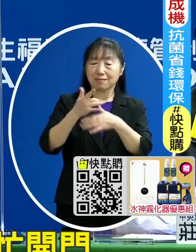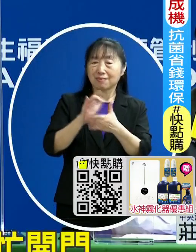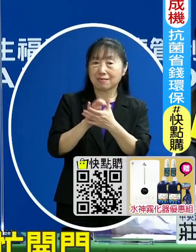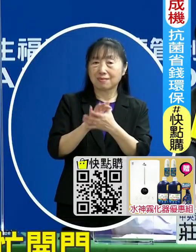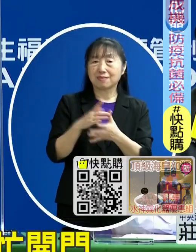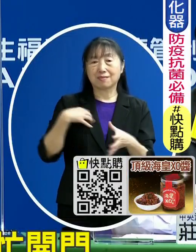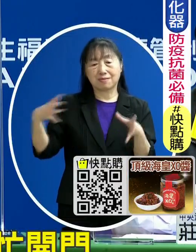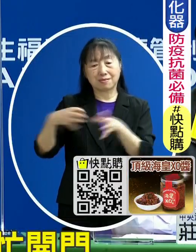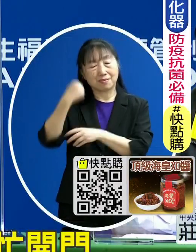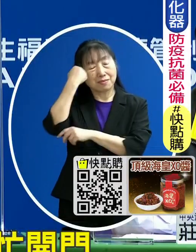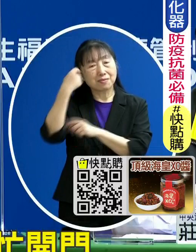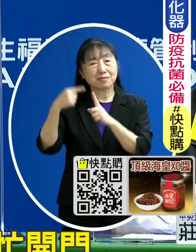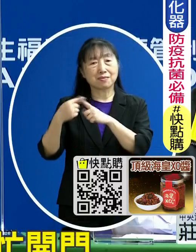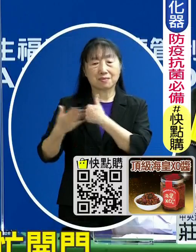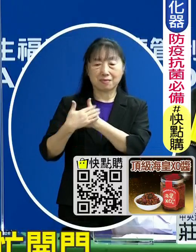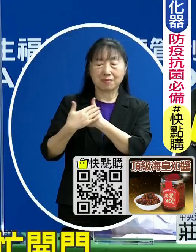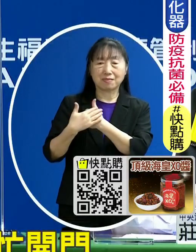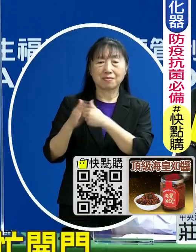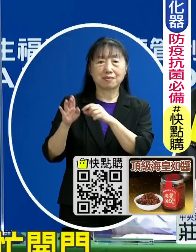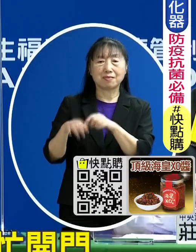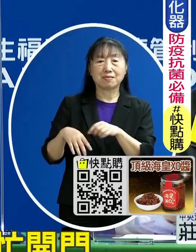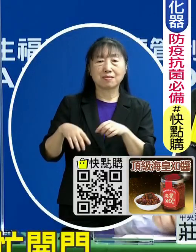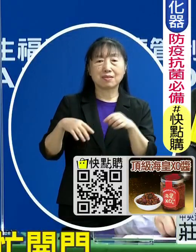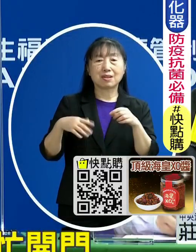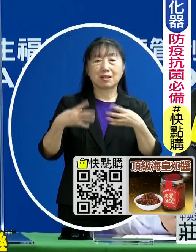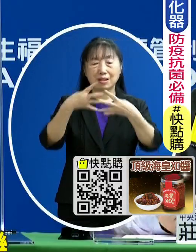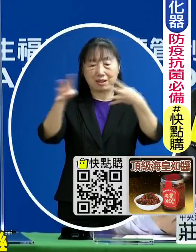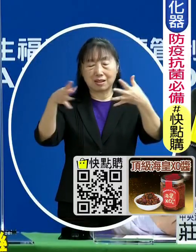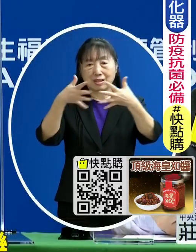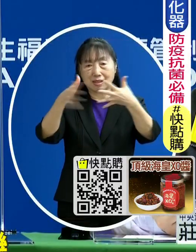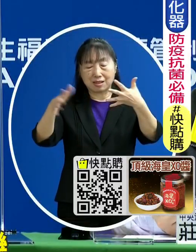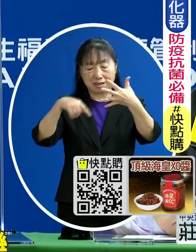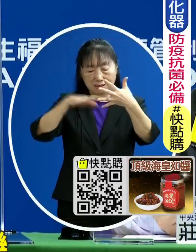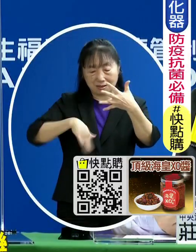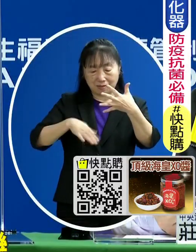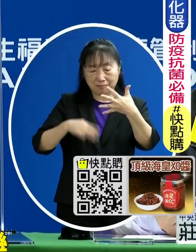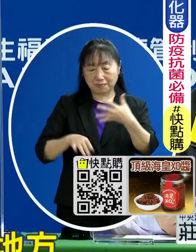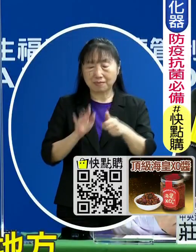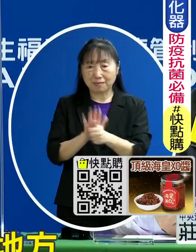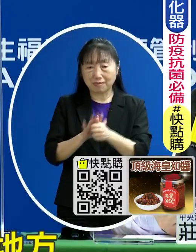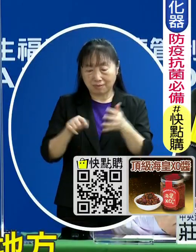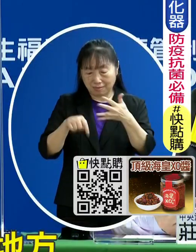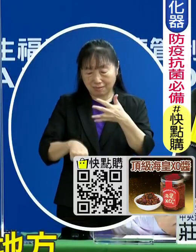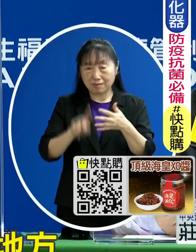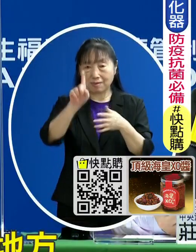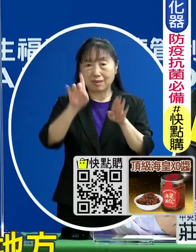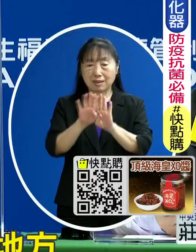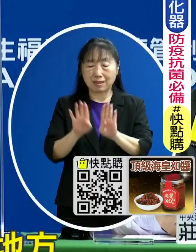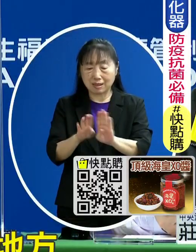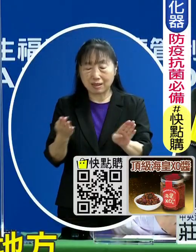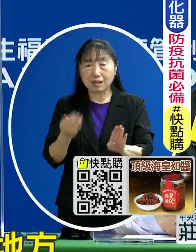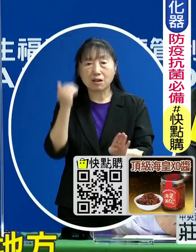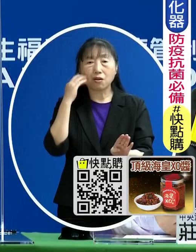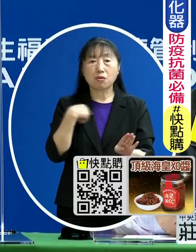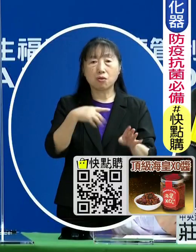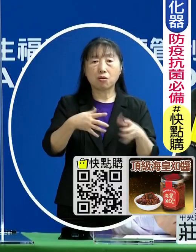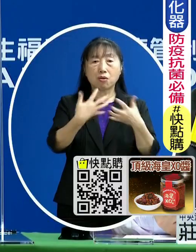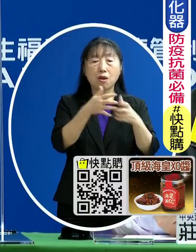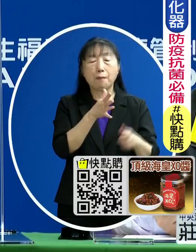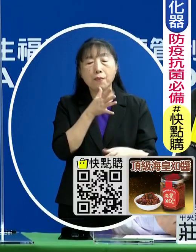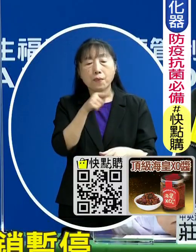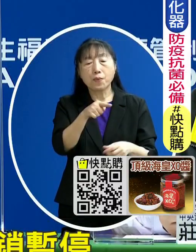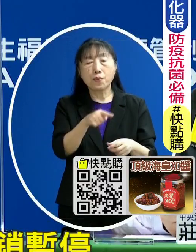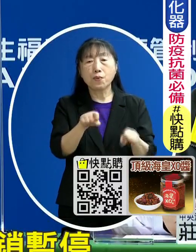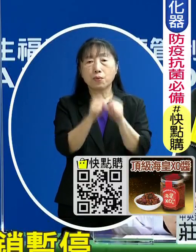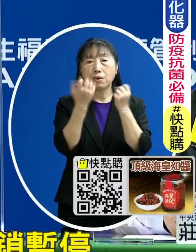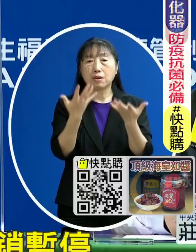同住的里面来帮忙开门，那很多没有对讲机或对讲机坏的这个地方，在我所了解，